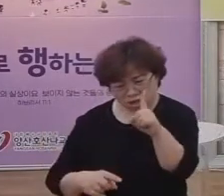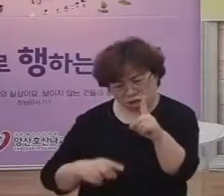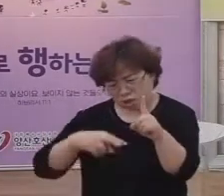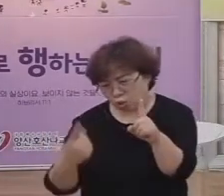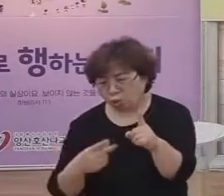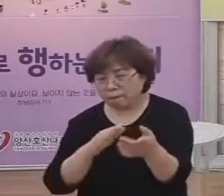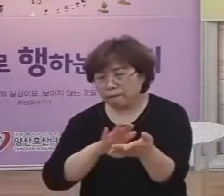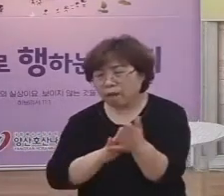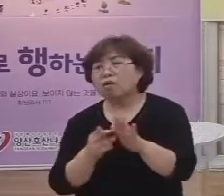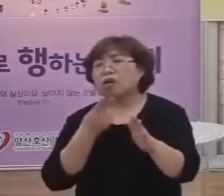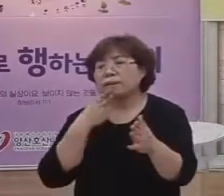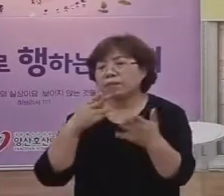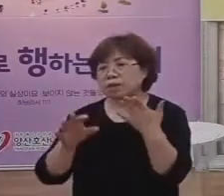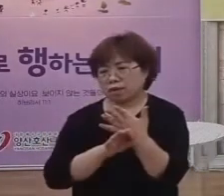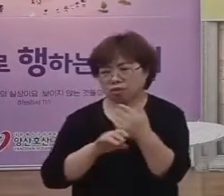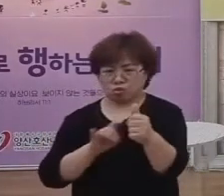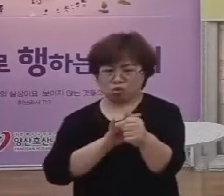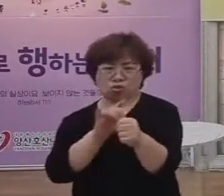달라지지 않았기 때문에.